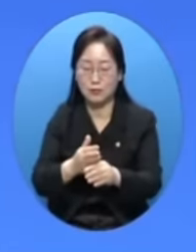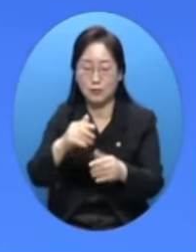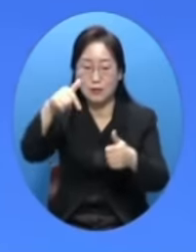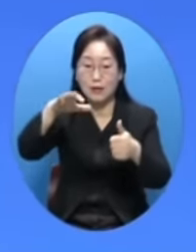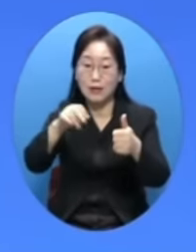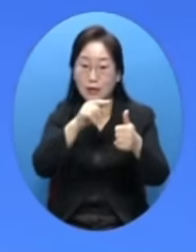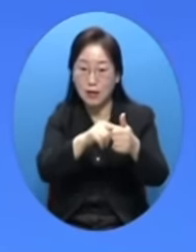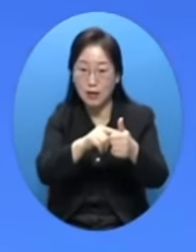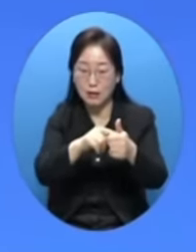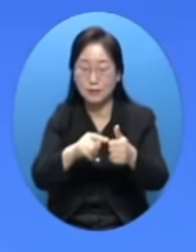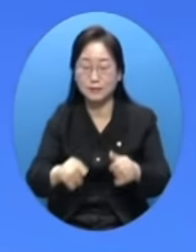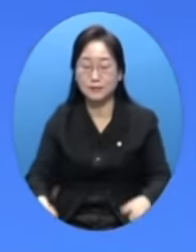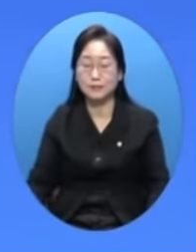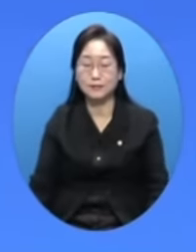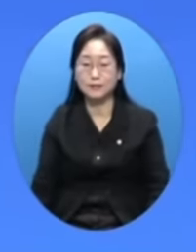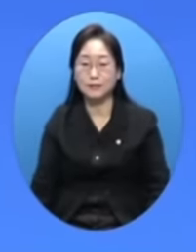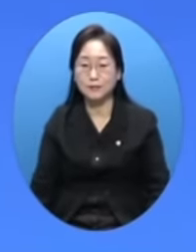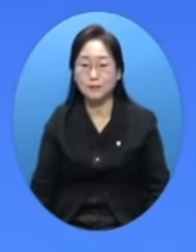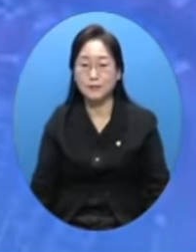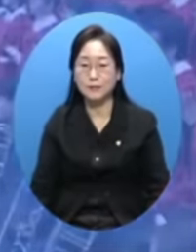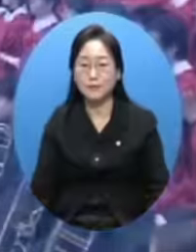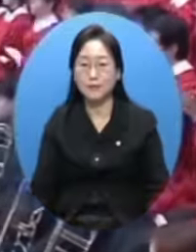유고작 할렐루야